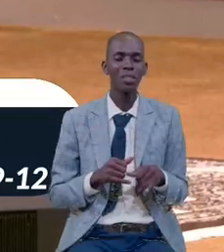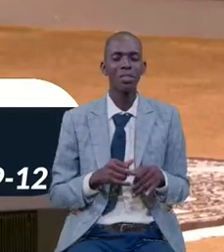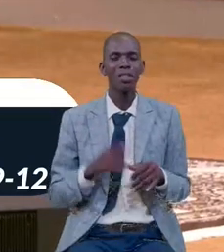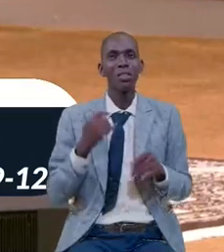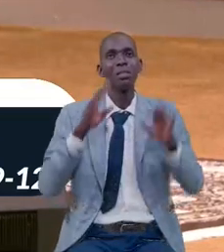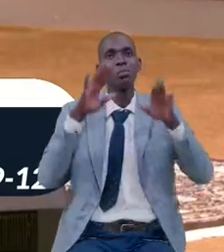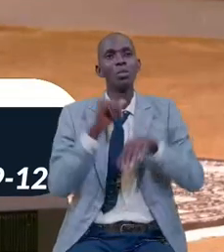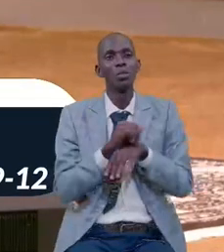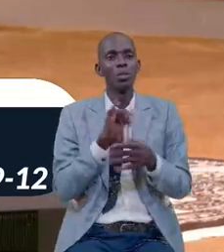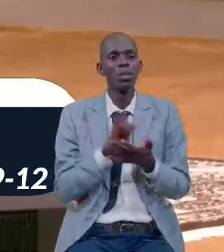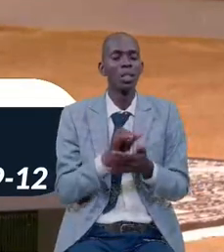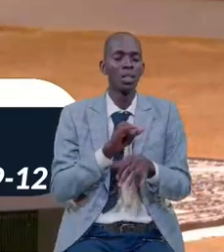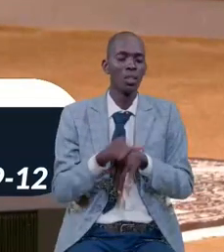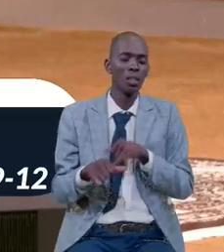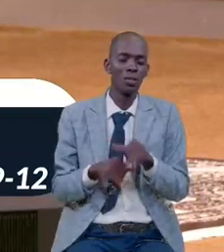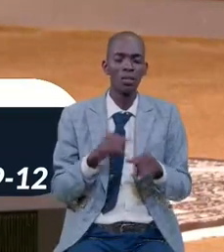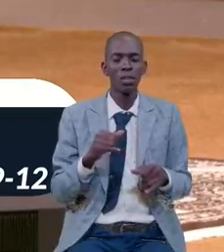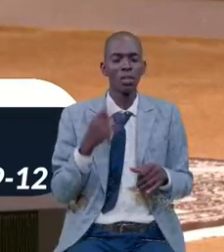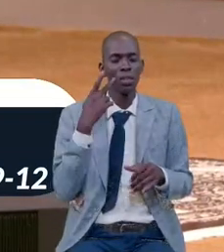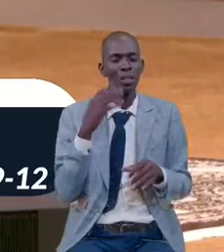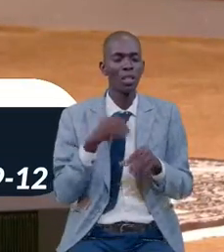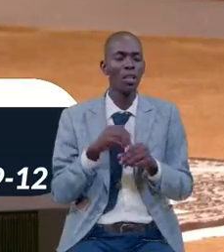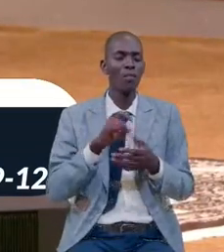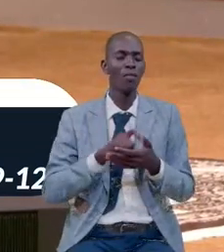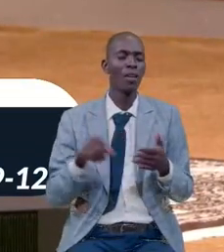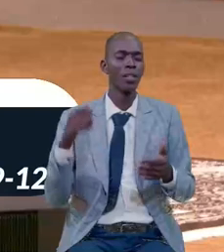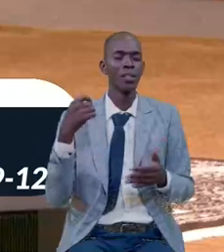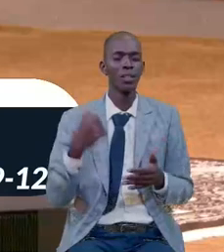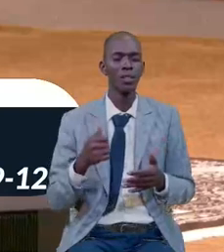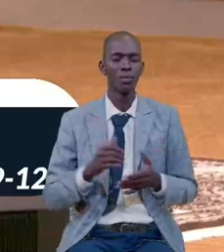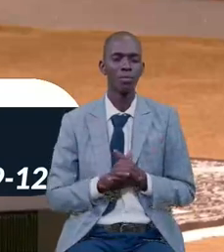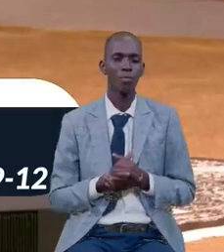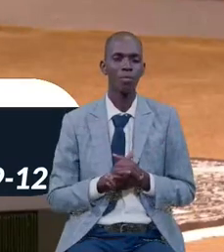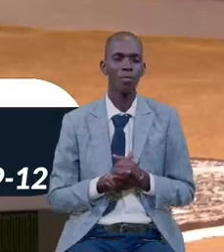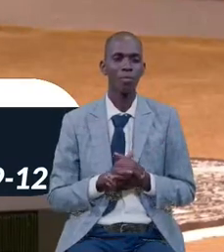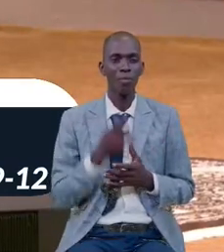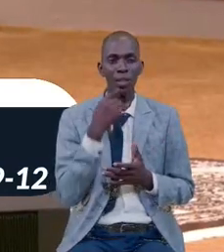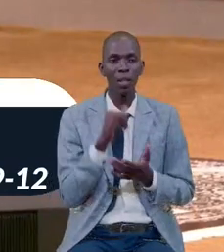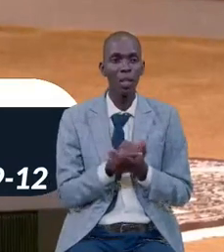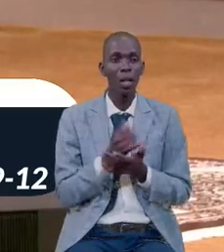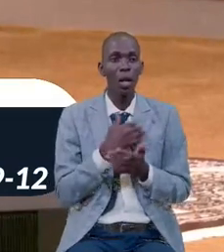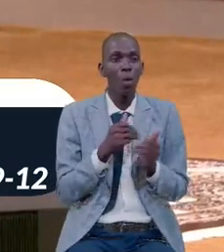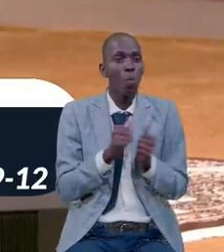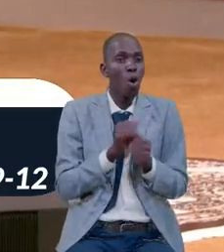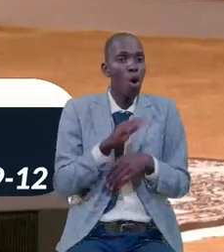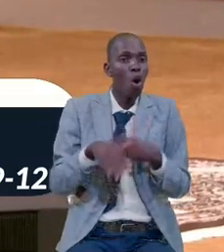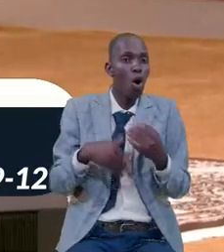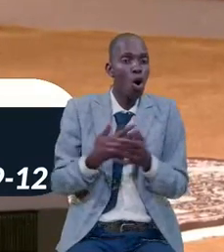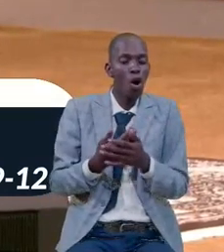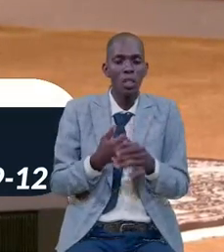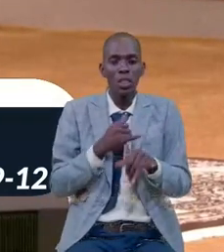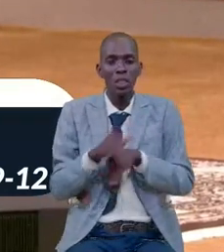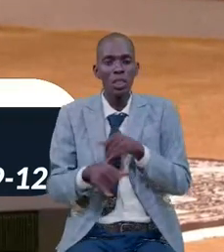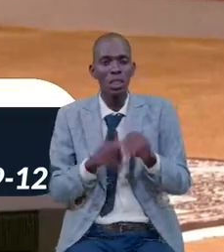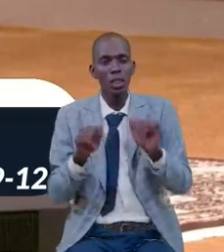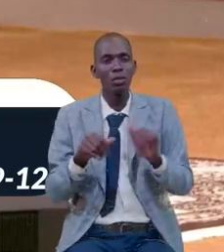qui trompent, les prodiges mensongers. Le verset 17 dit, et avec toutes